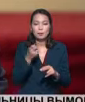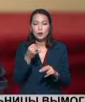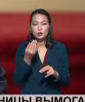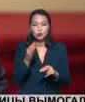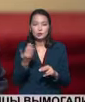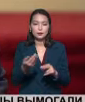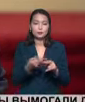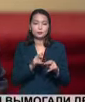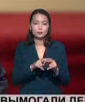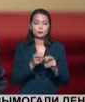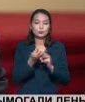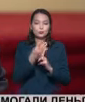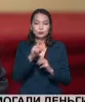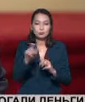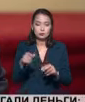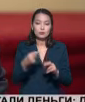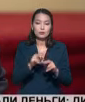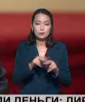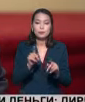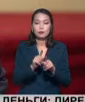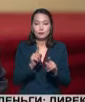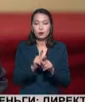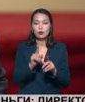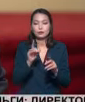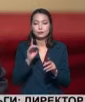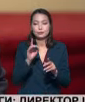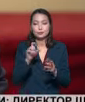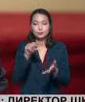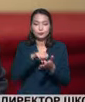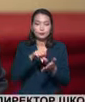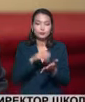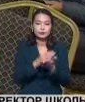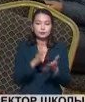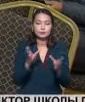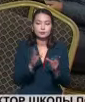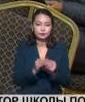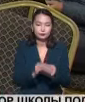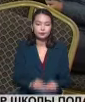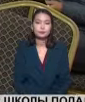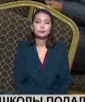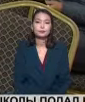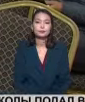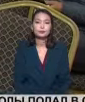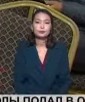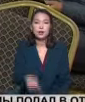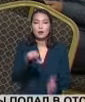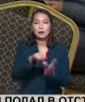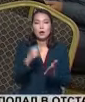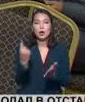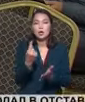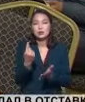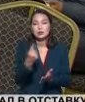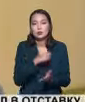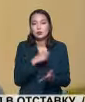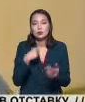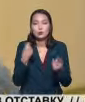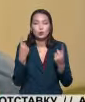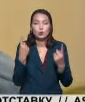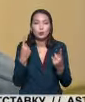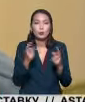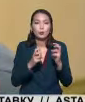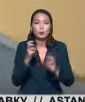тысяч человек. Поэтому вся эта работа проводится планомерно, постепенно. Представители одного из самых крупных